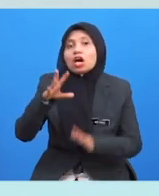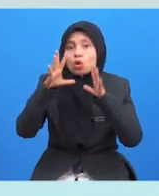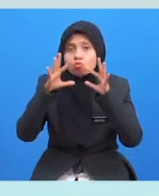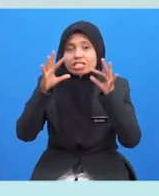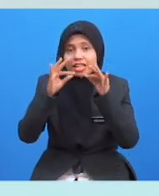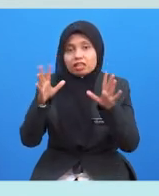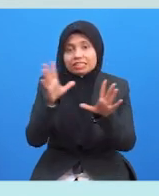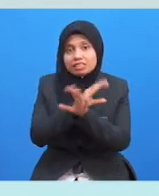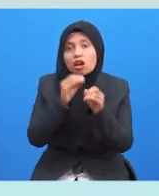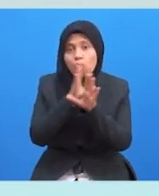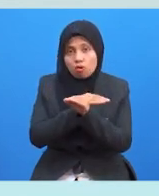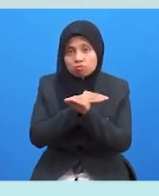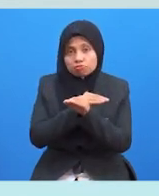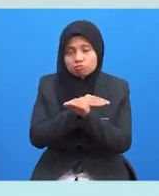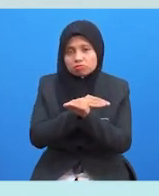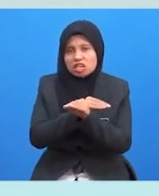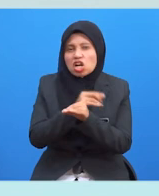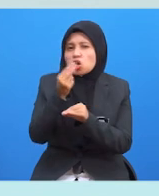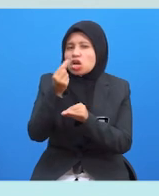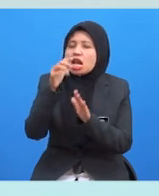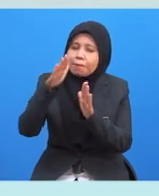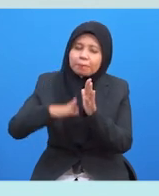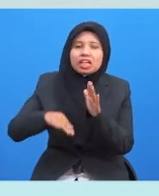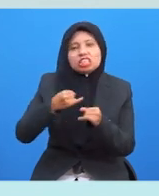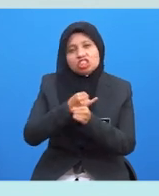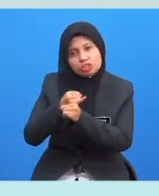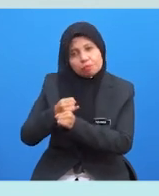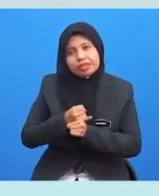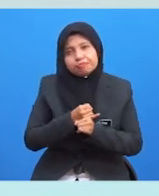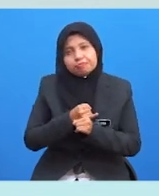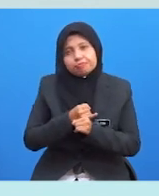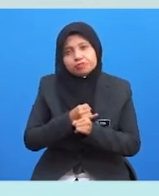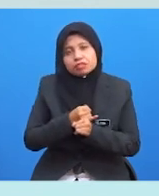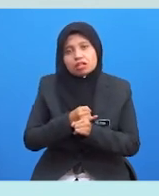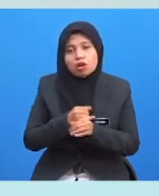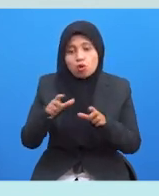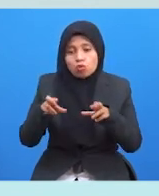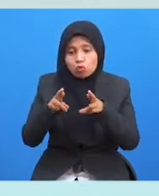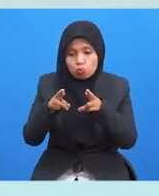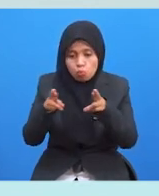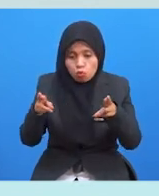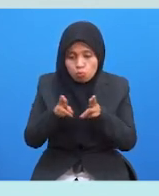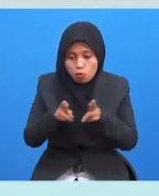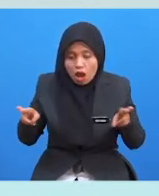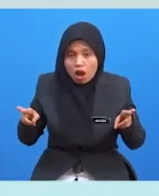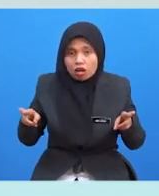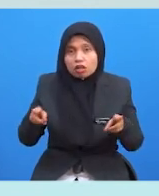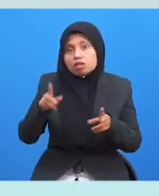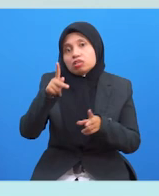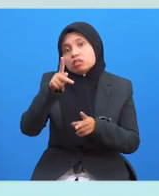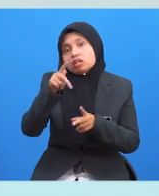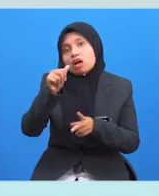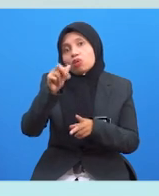Kos pengangkutan lebih murah serta penyediaan ruang kargo yang luas bagi